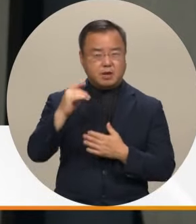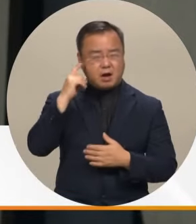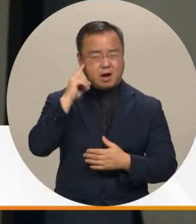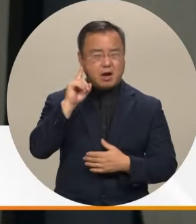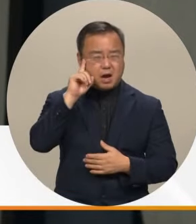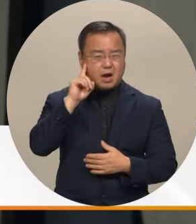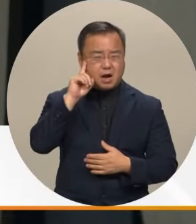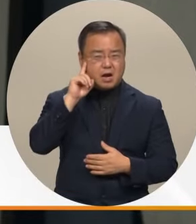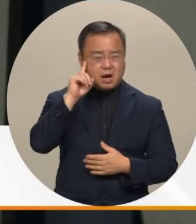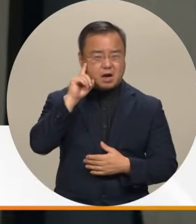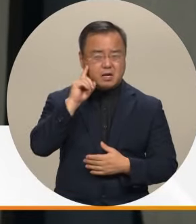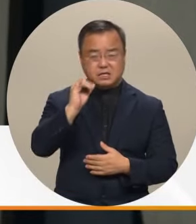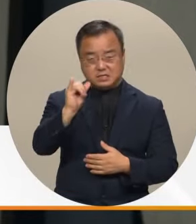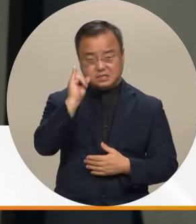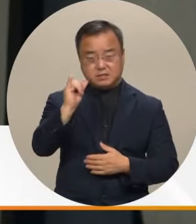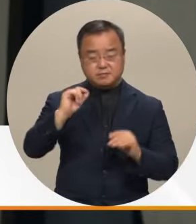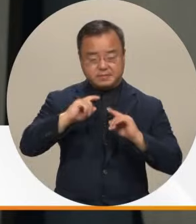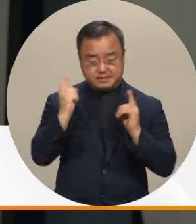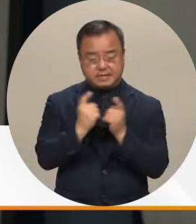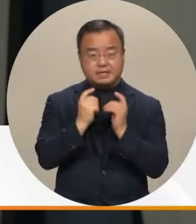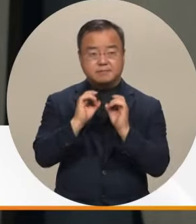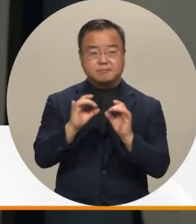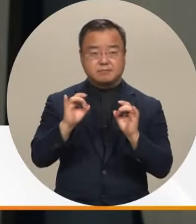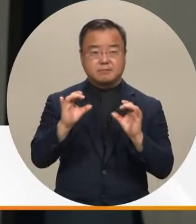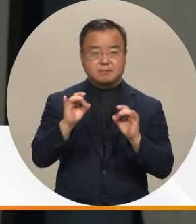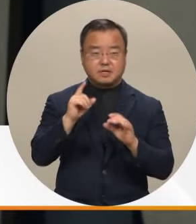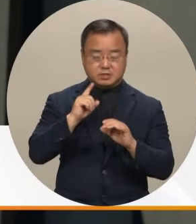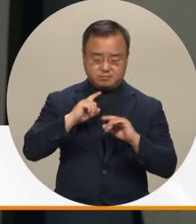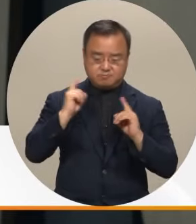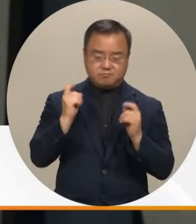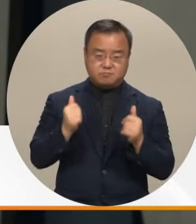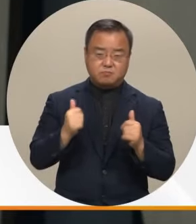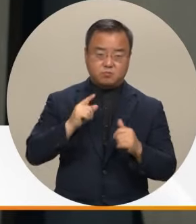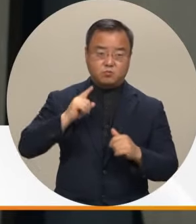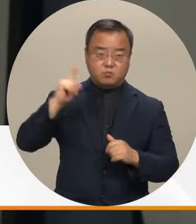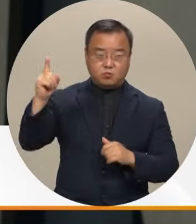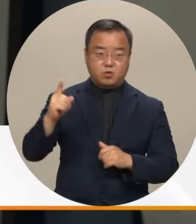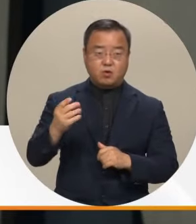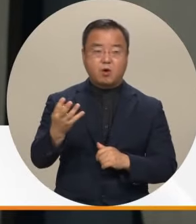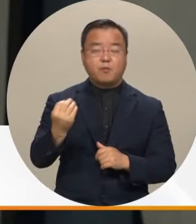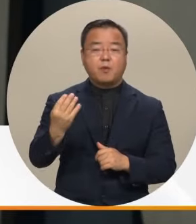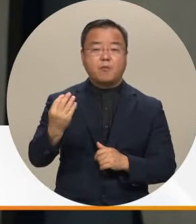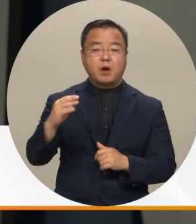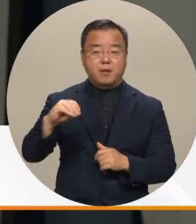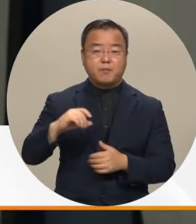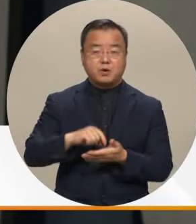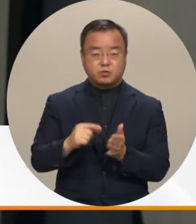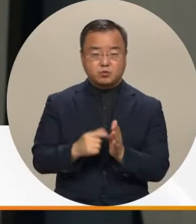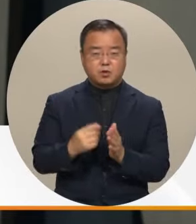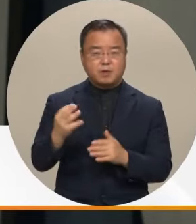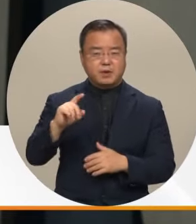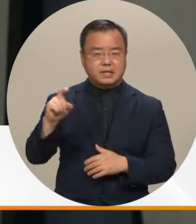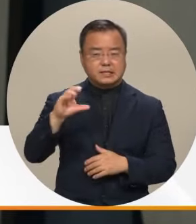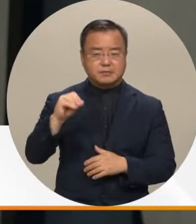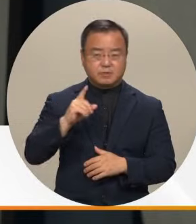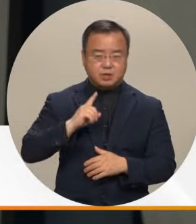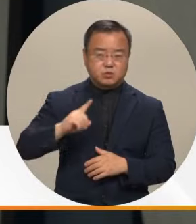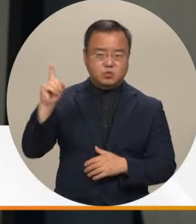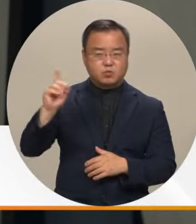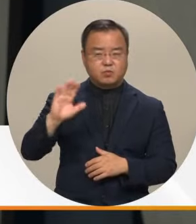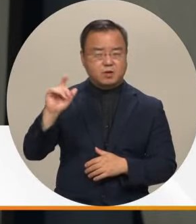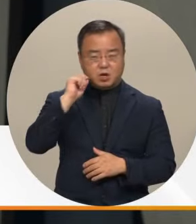모상이 그래서 개회인사 걸어서 이제 본인이 뭐 몇 만 원 몇십만 원 밖에 소송 걸기는 그러니까 되게 이제